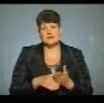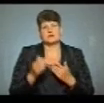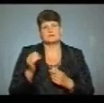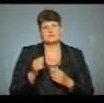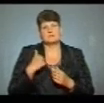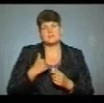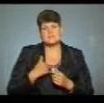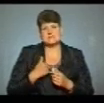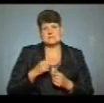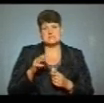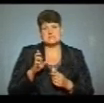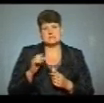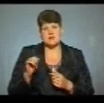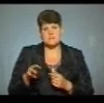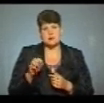Христина Фетіца.